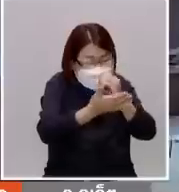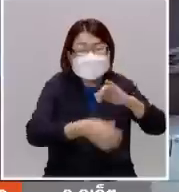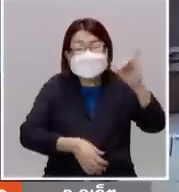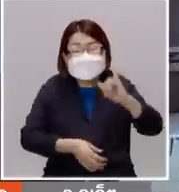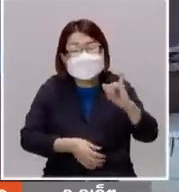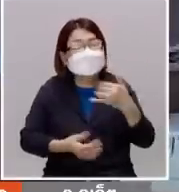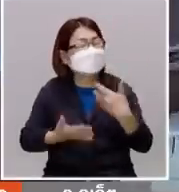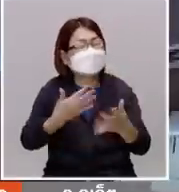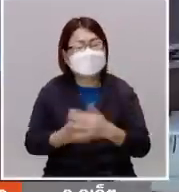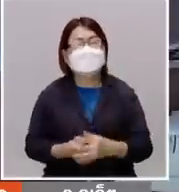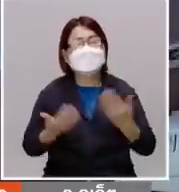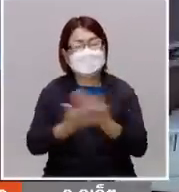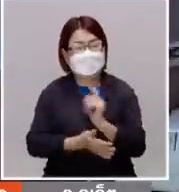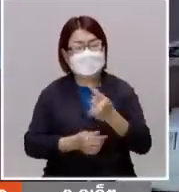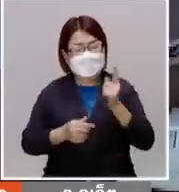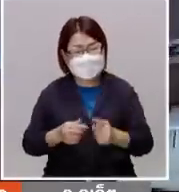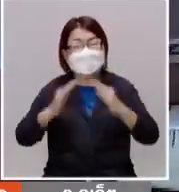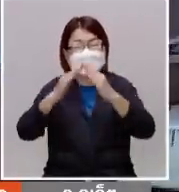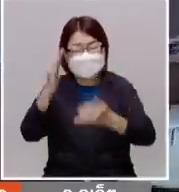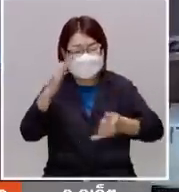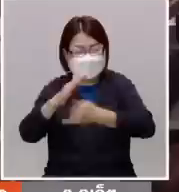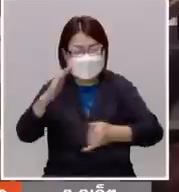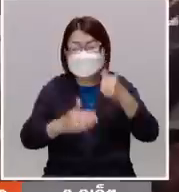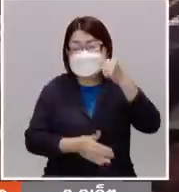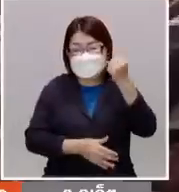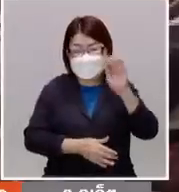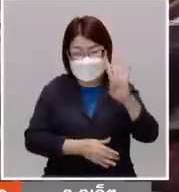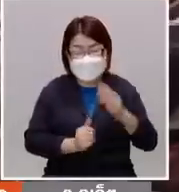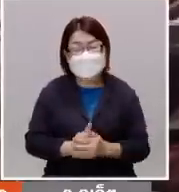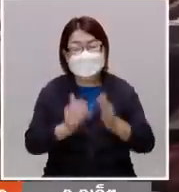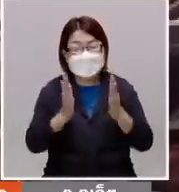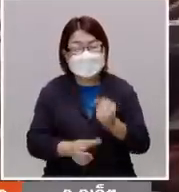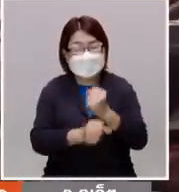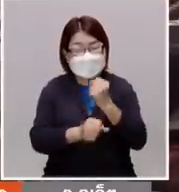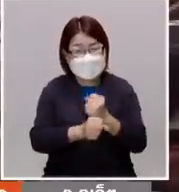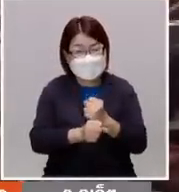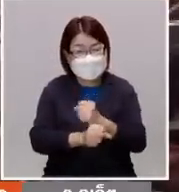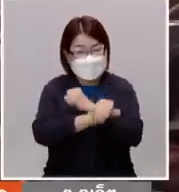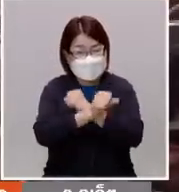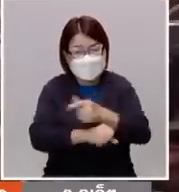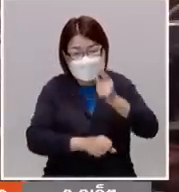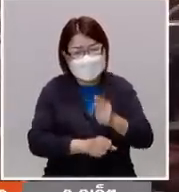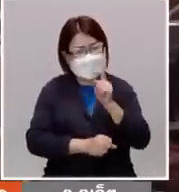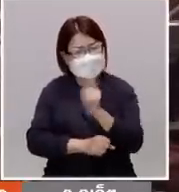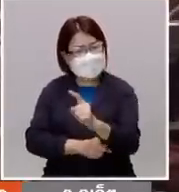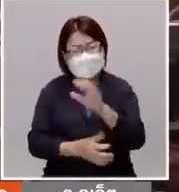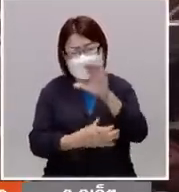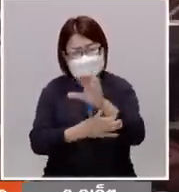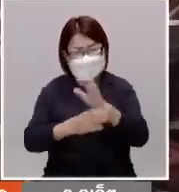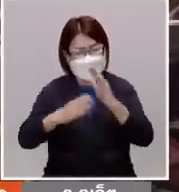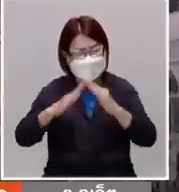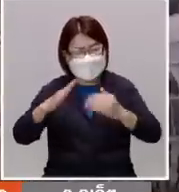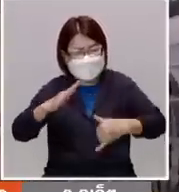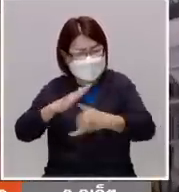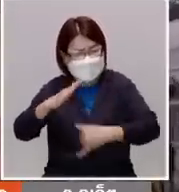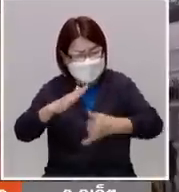องเป็นระยะเวลา14วันโดยเจ้าพนักงานควบคุมโรคติดต่อออกคำสั่งให้กักกันตัวเองภายในที่พักอาศัยให้อยู่ในการ